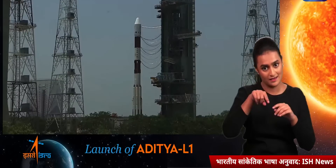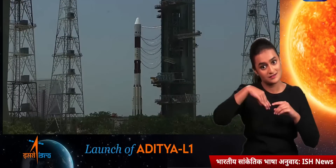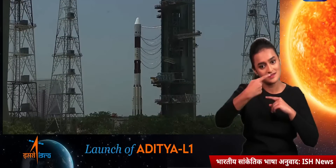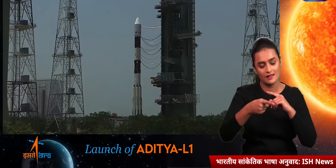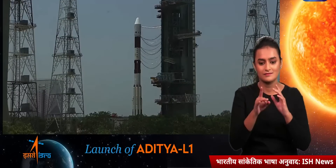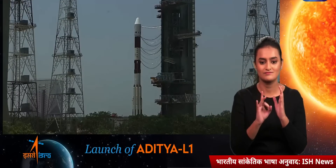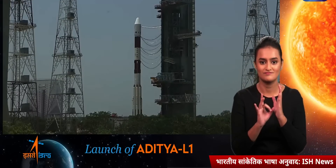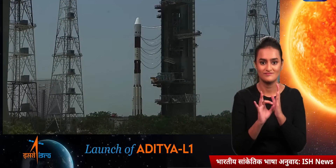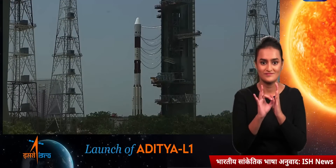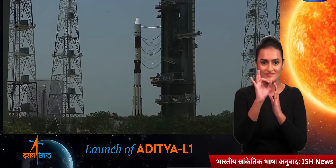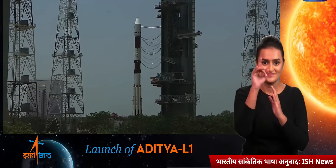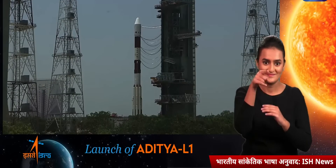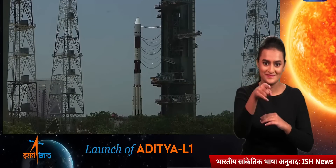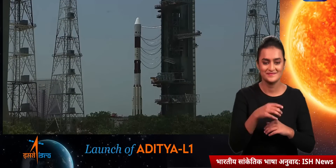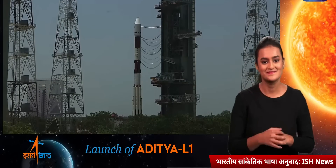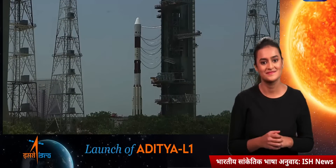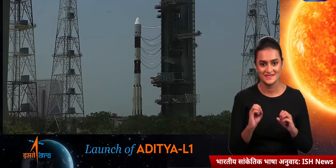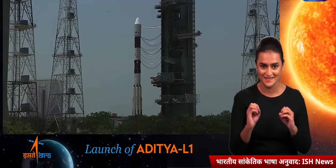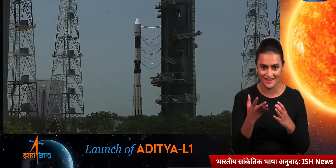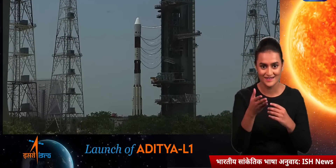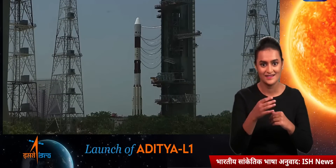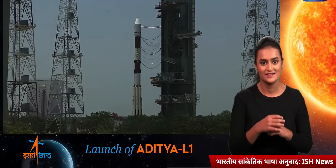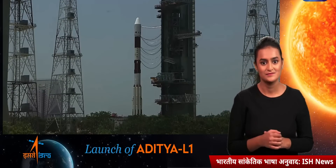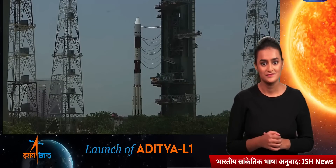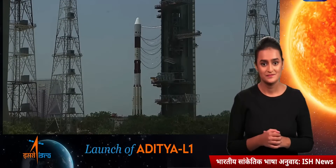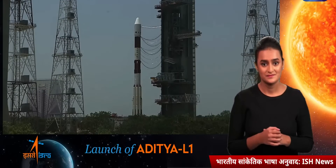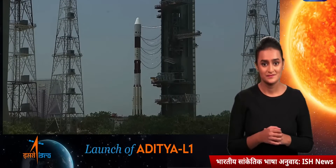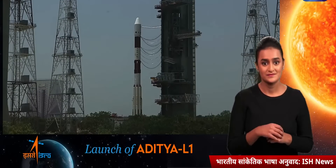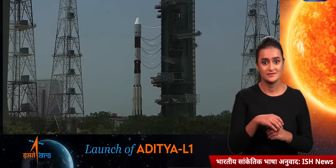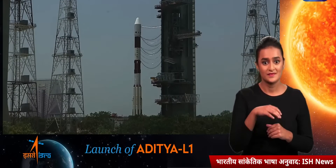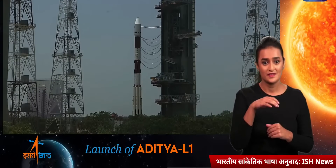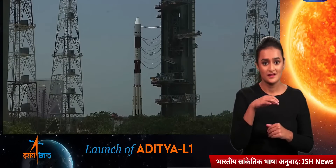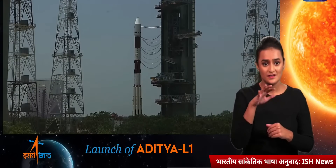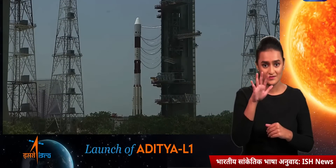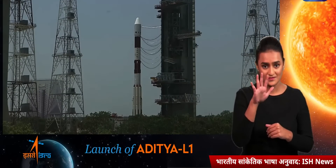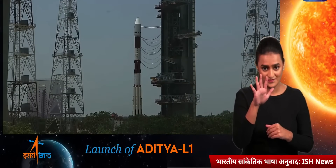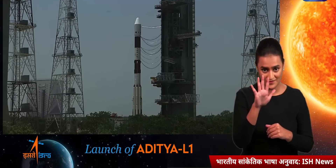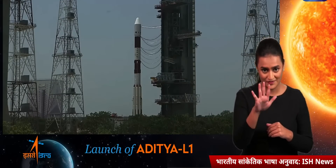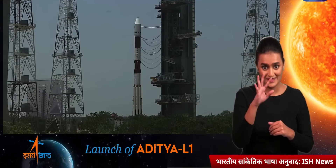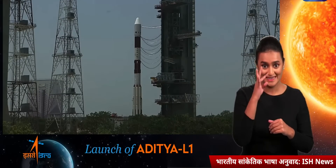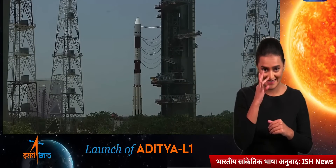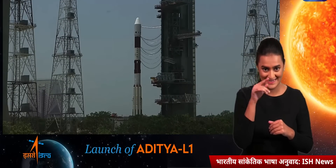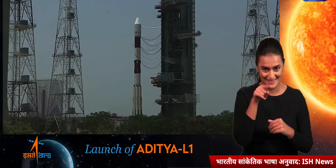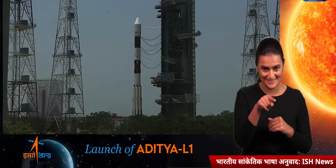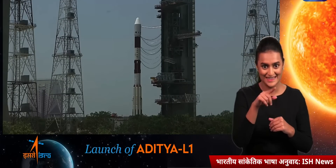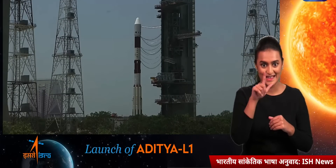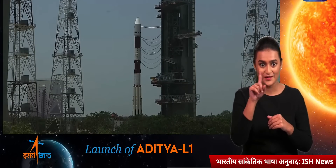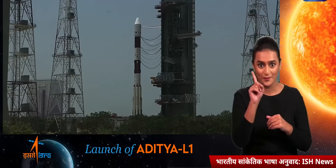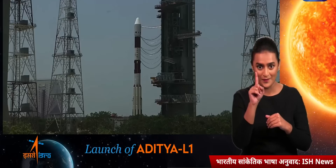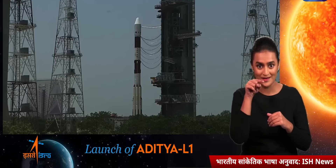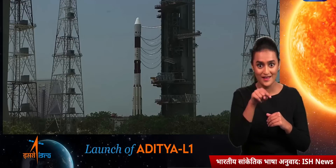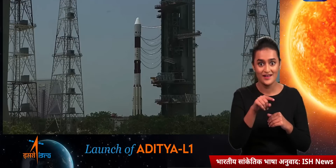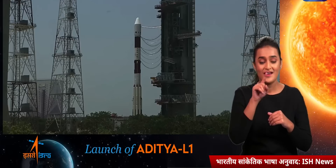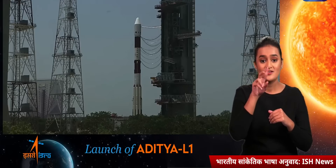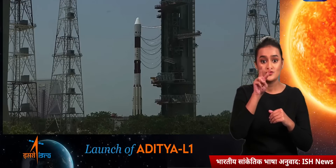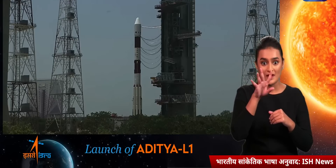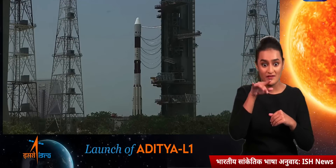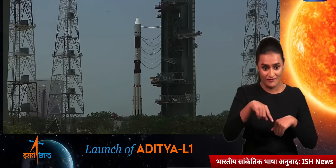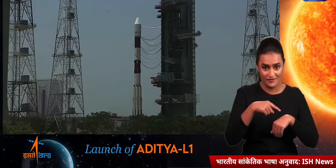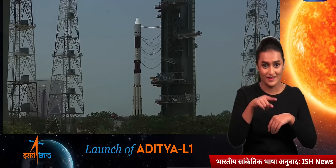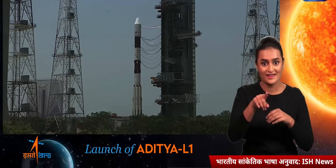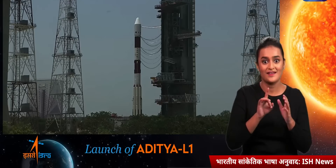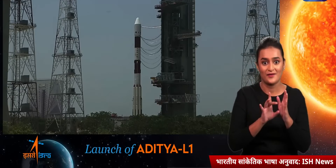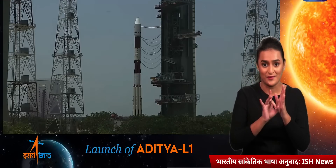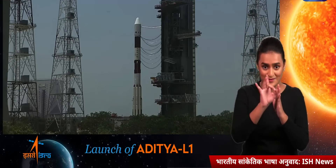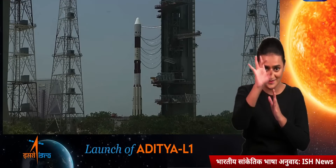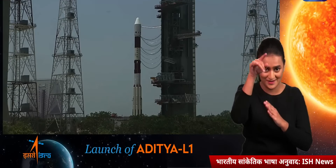यह PSLV की 59वीं उड़ान होगी और इस PSLV एक्सेल संस्करण में यह 25वीं उड़ान है। इसरो के